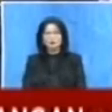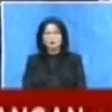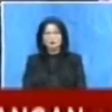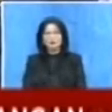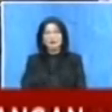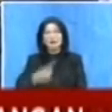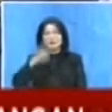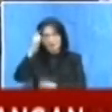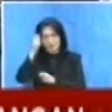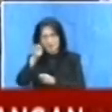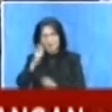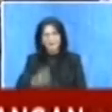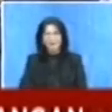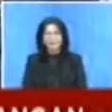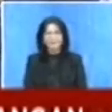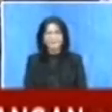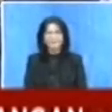yang saya hormati